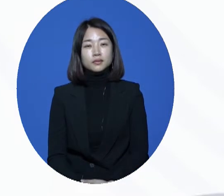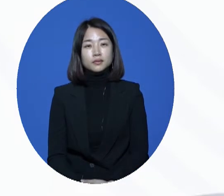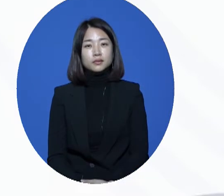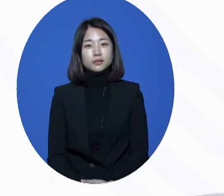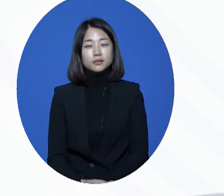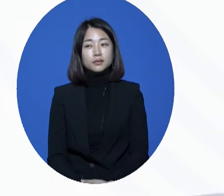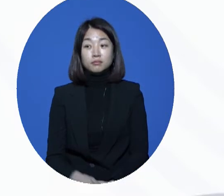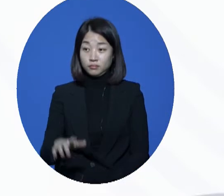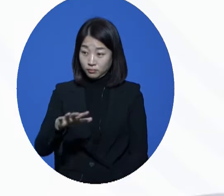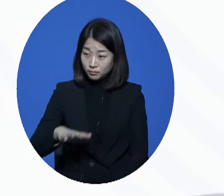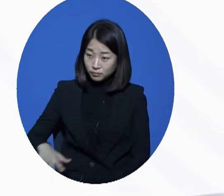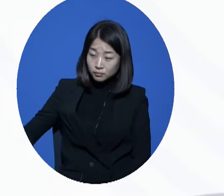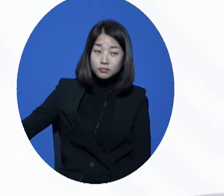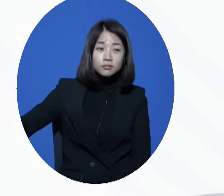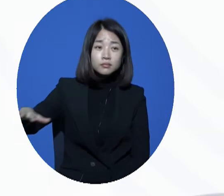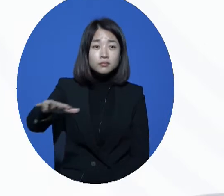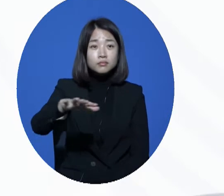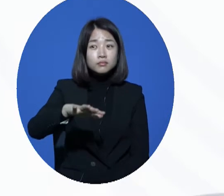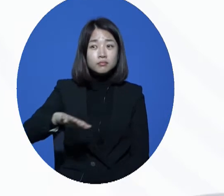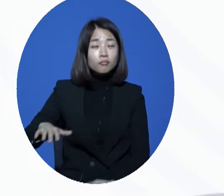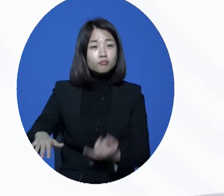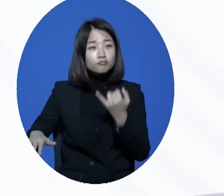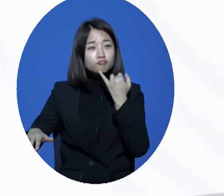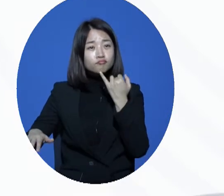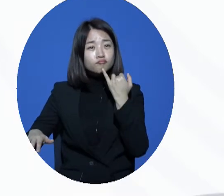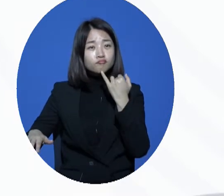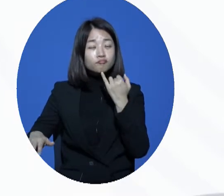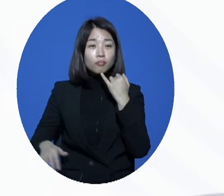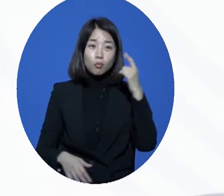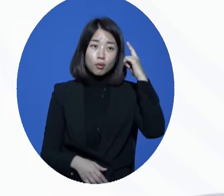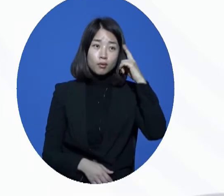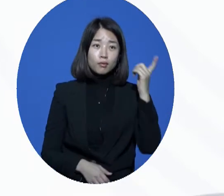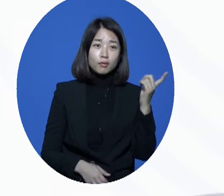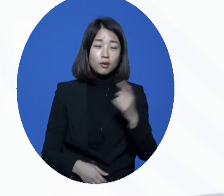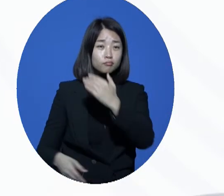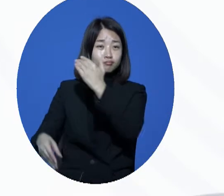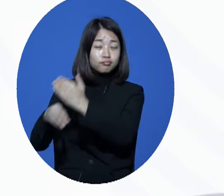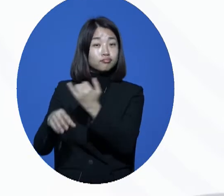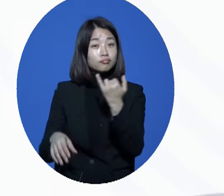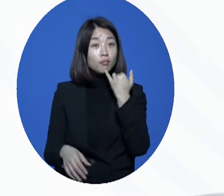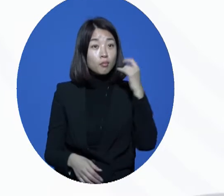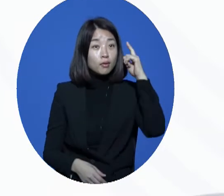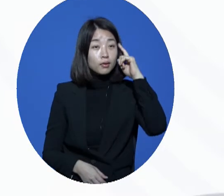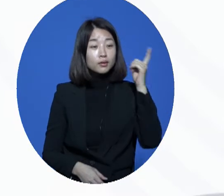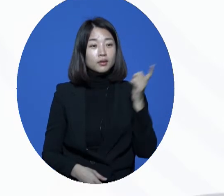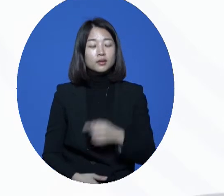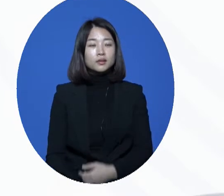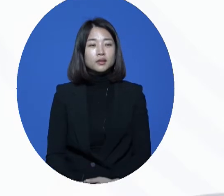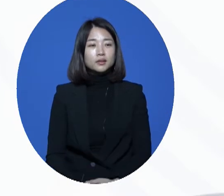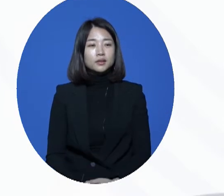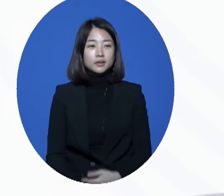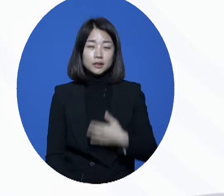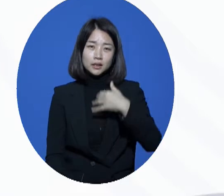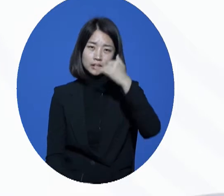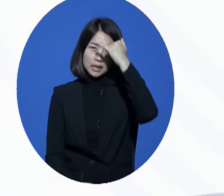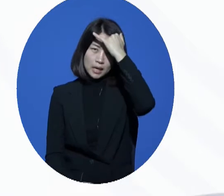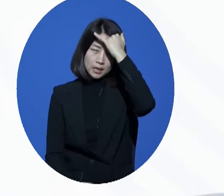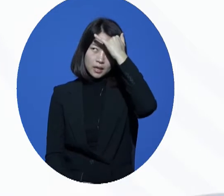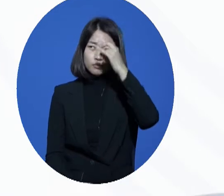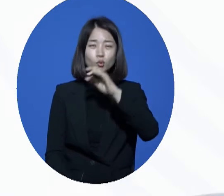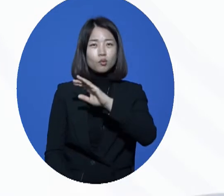이런 인식이 통용될 수 있었던 배경도 있을 거라고 생각을 합니다. 저는 그게 어떤 윤리의 문제라고